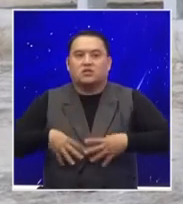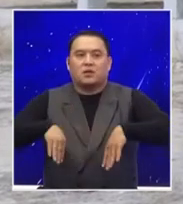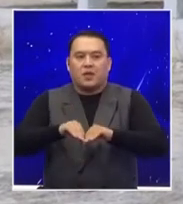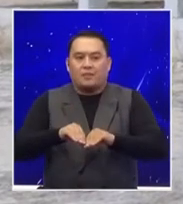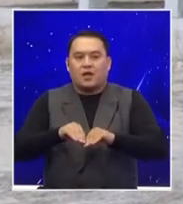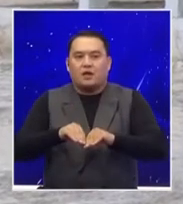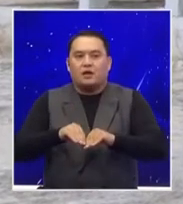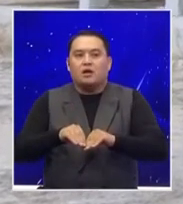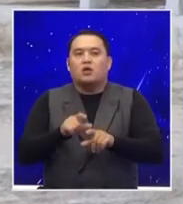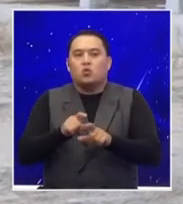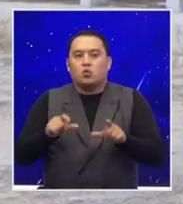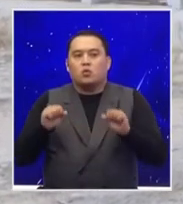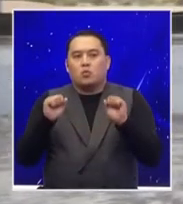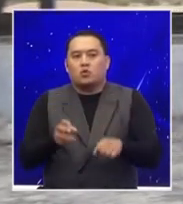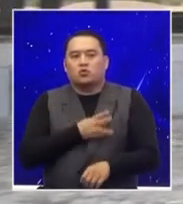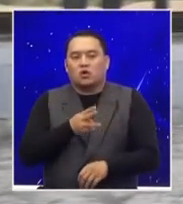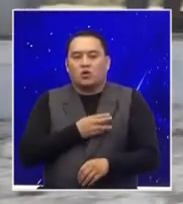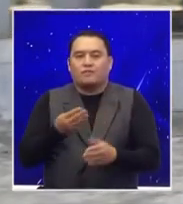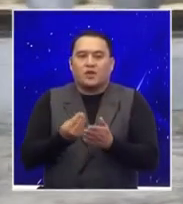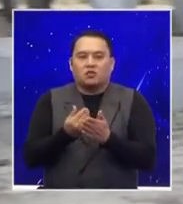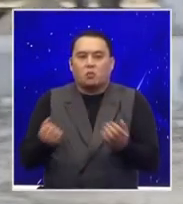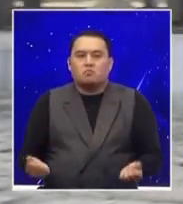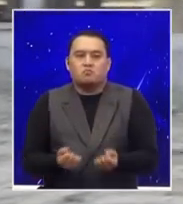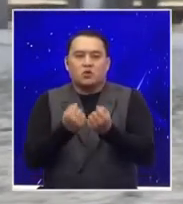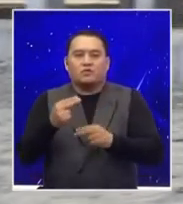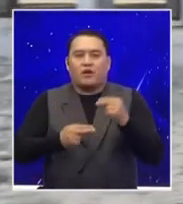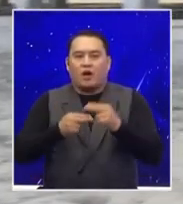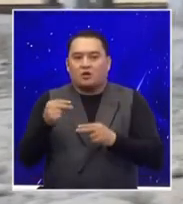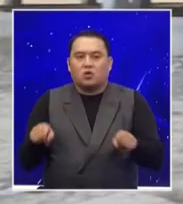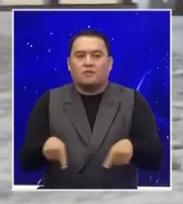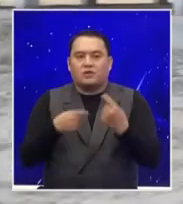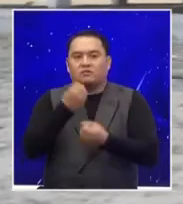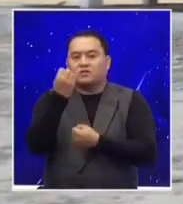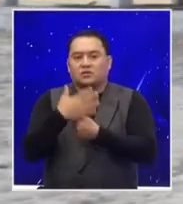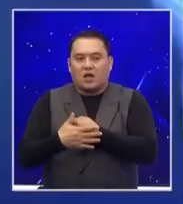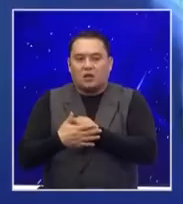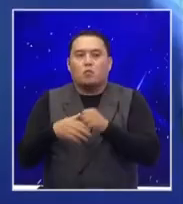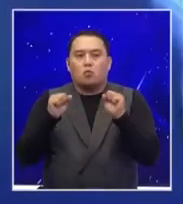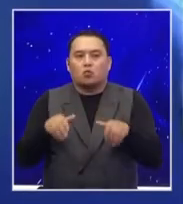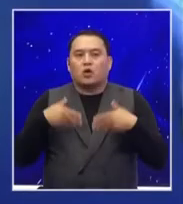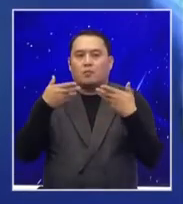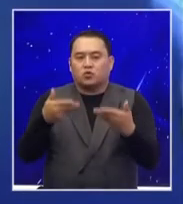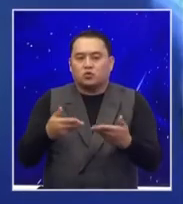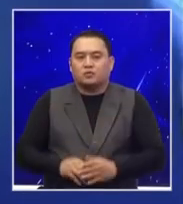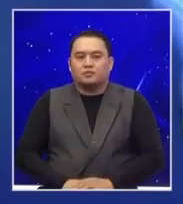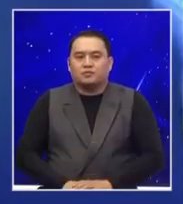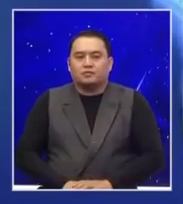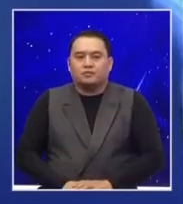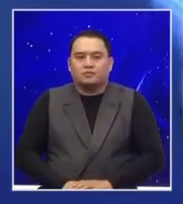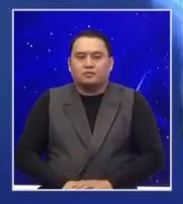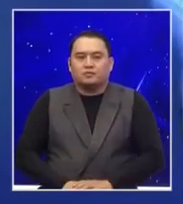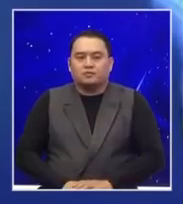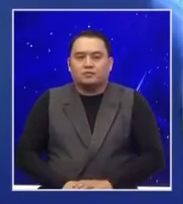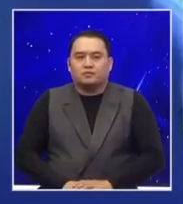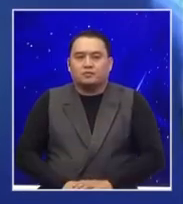Баялышпаевых. Неравнодушные граждане, желающие оказать финансовую поддержку в возведении реабилитационного центра, могут обратиться по адресу: город